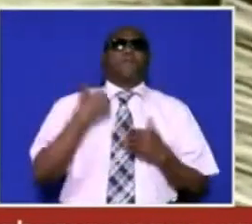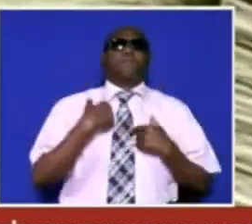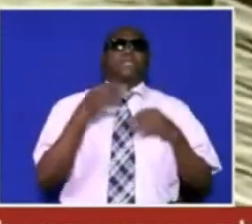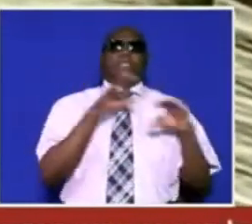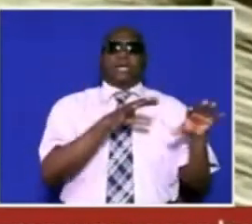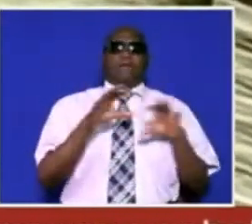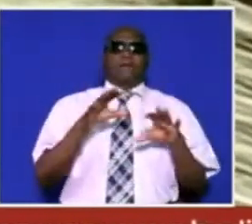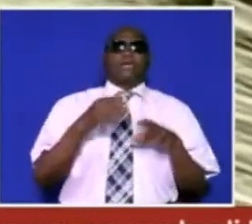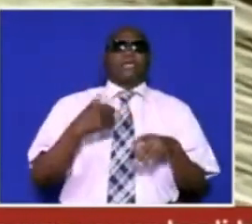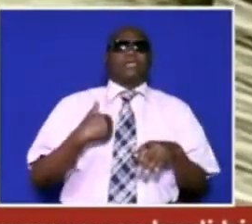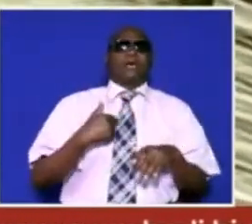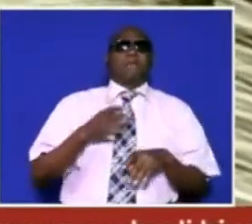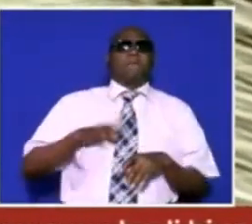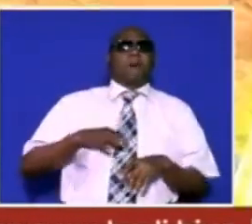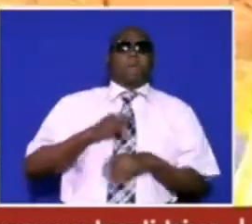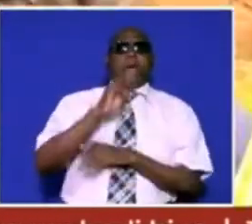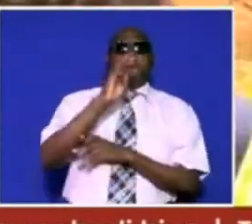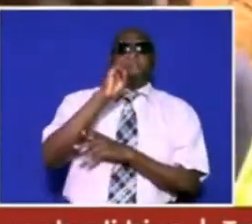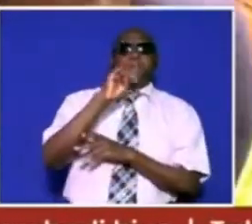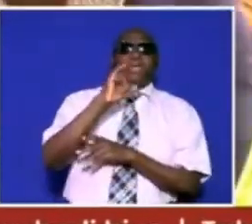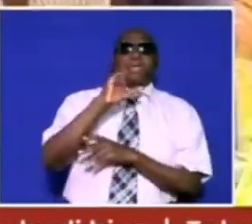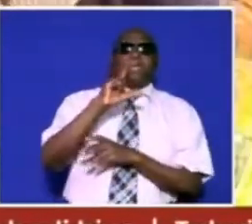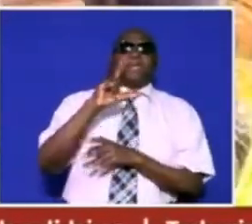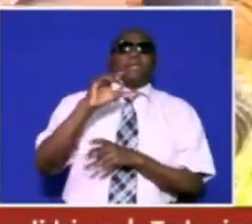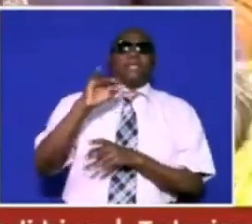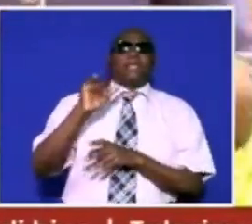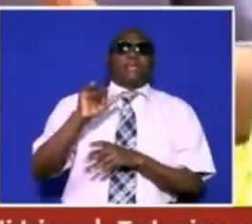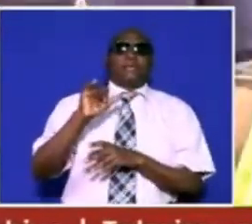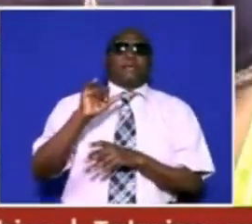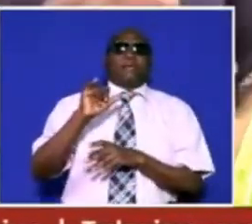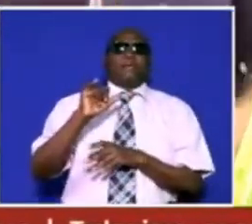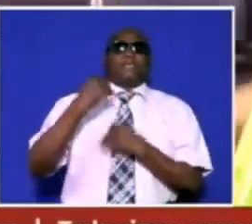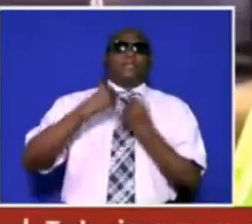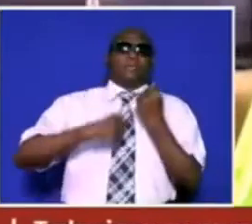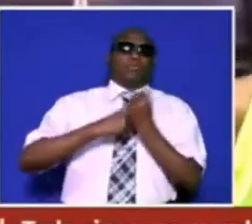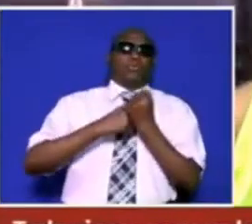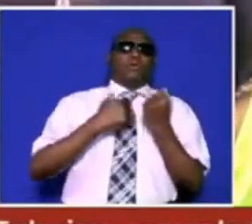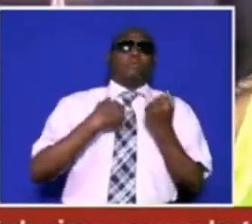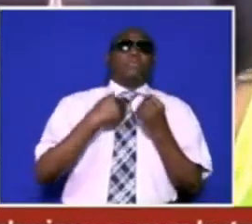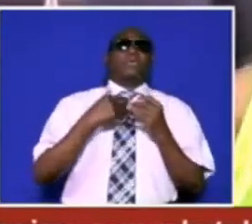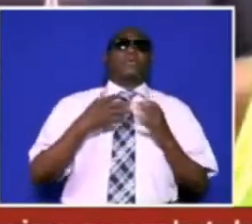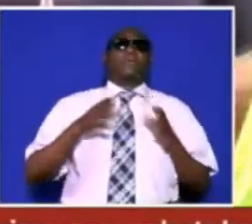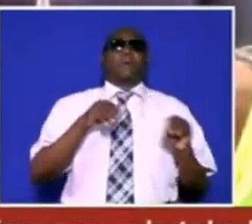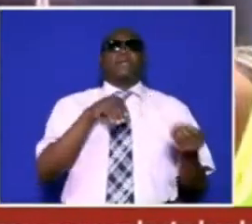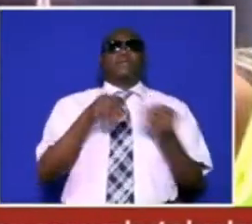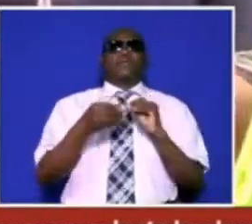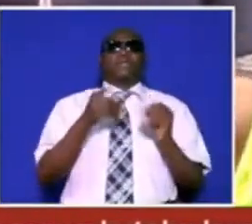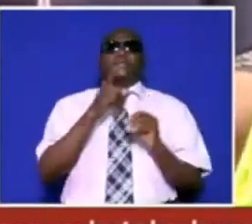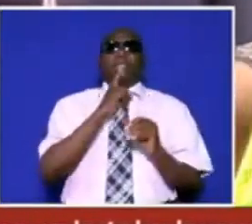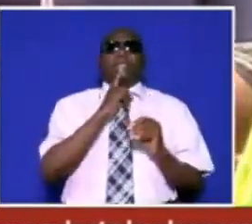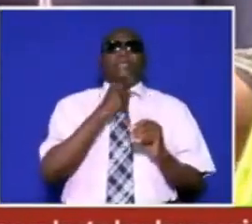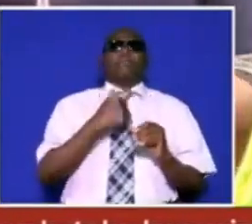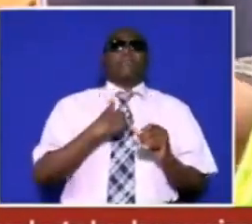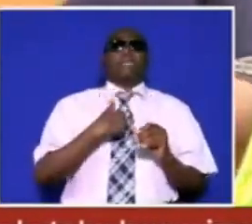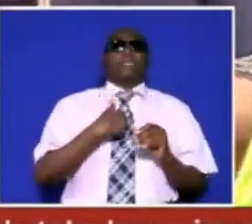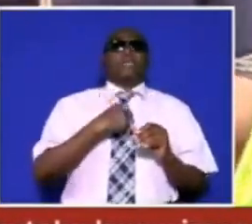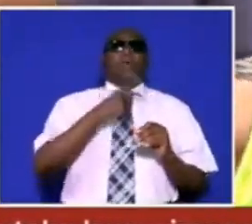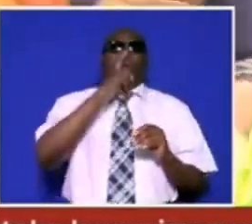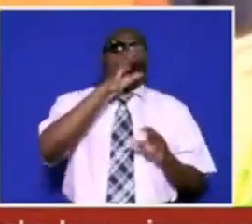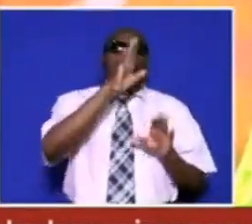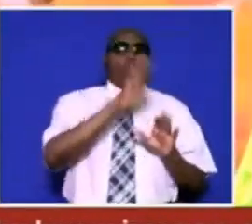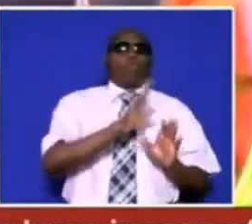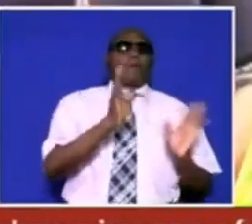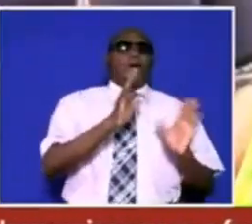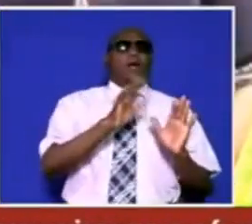mama Mili ameniamusha. Nilikuwa mlemavu na akasema usikae tu kwa nyumba kuwa mlemavu, kaa